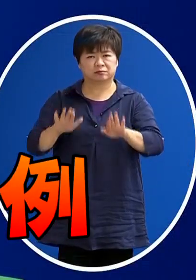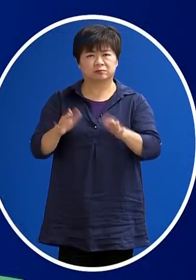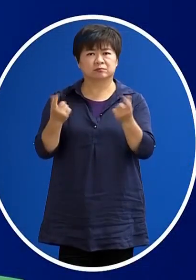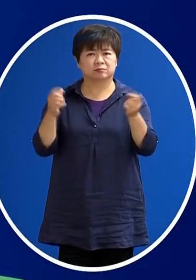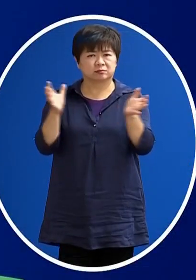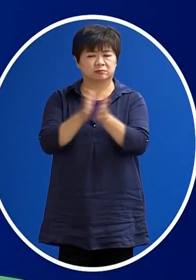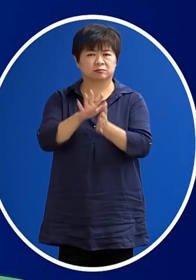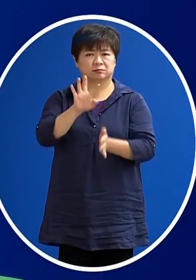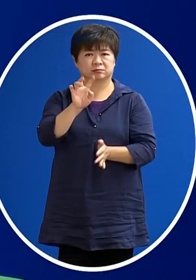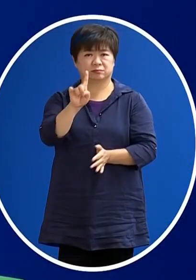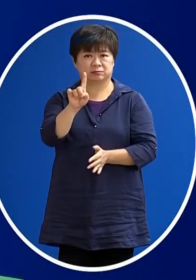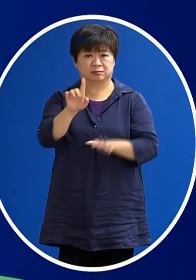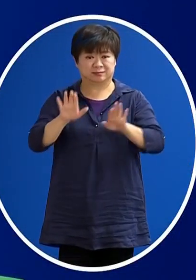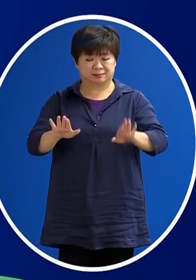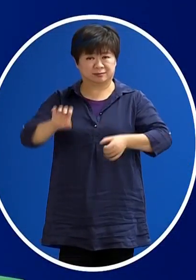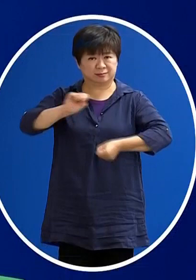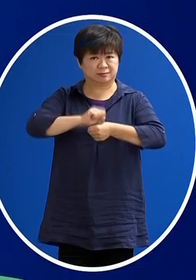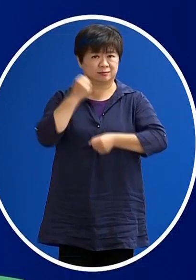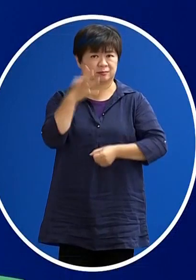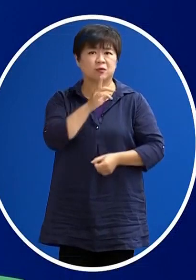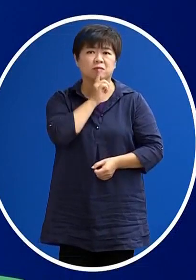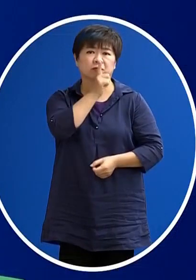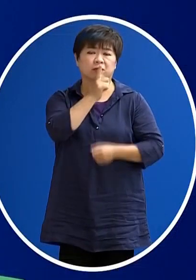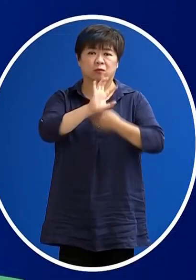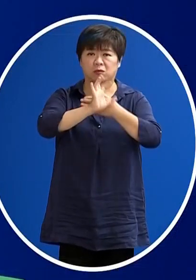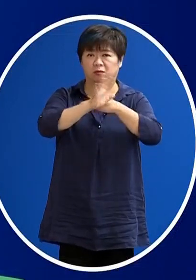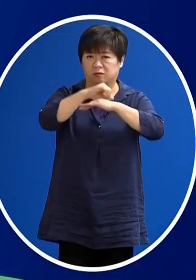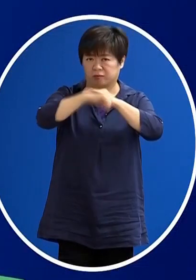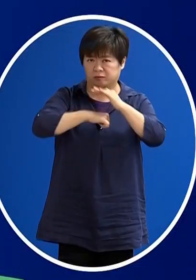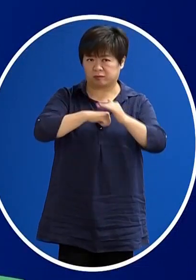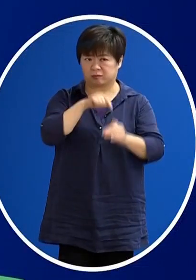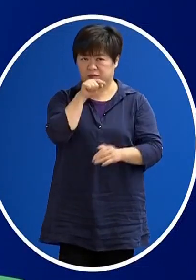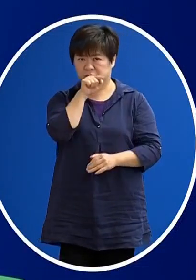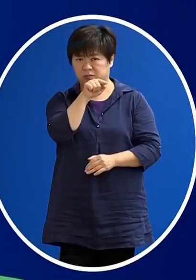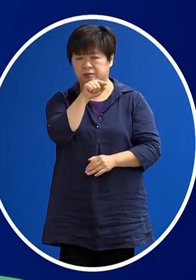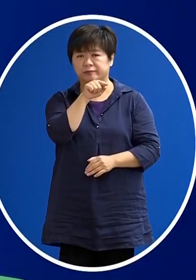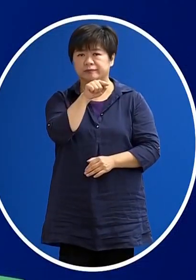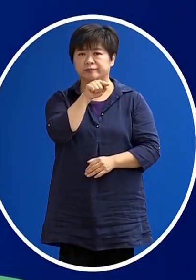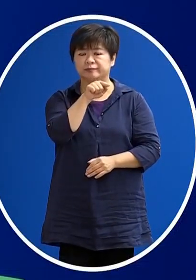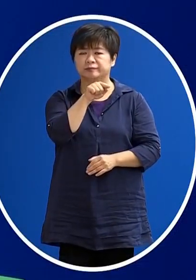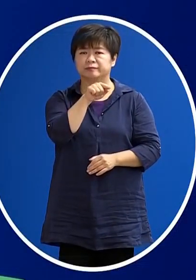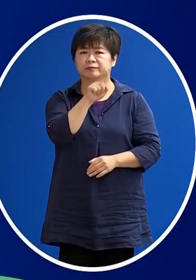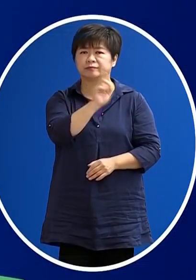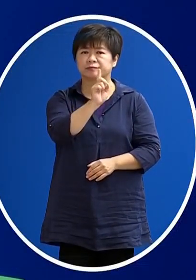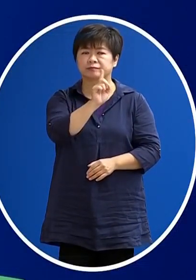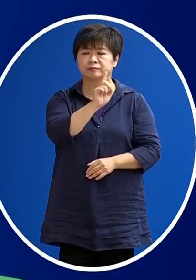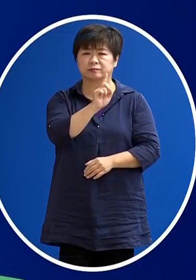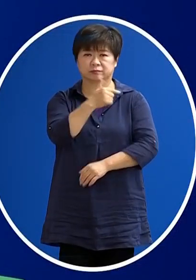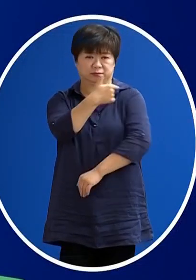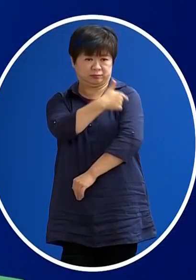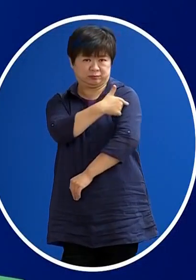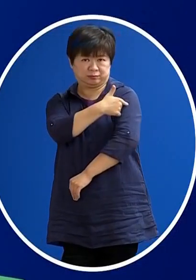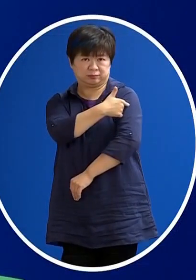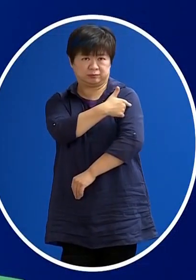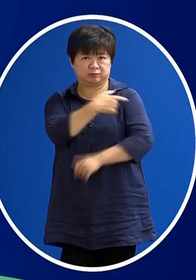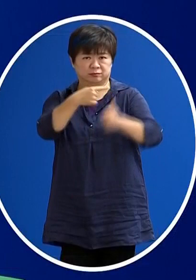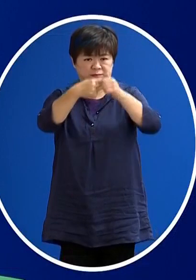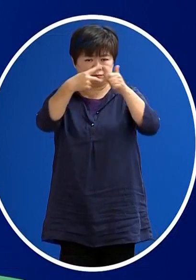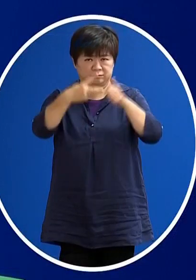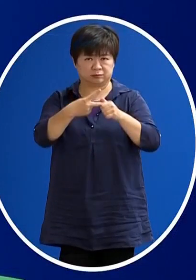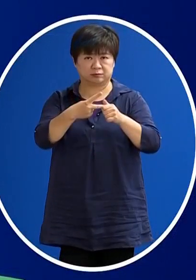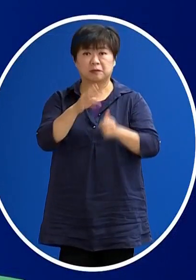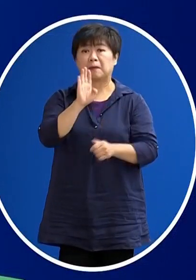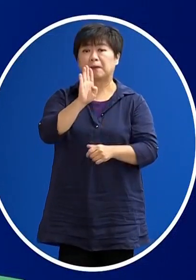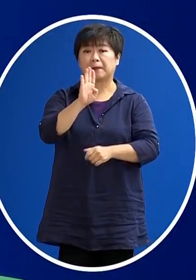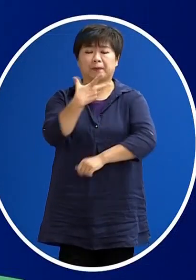因为今天新增的这个唯一的一例境外入的个案，他虽然说有接种过2剂的 BNT 疫